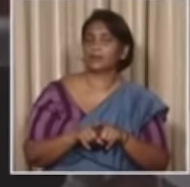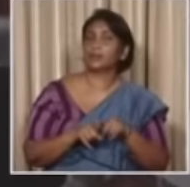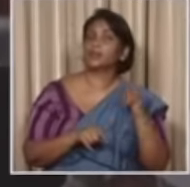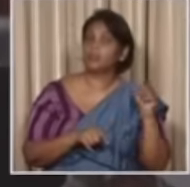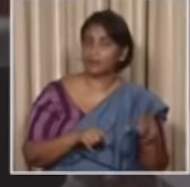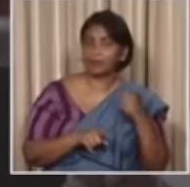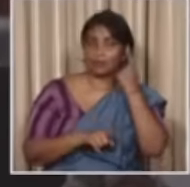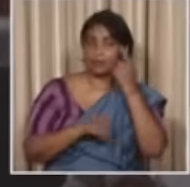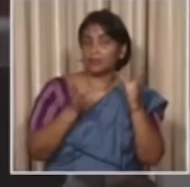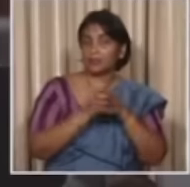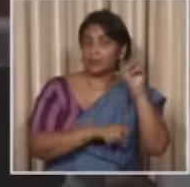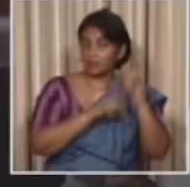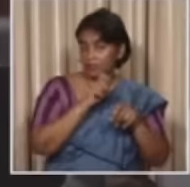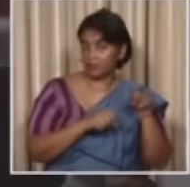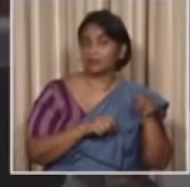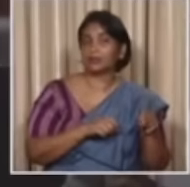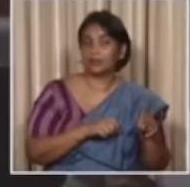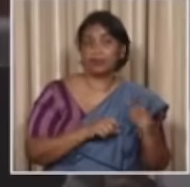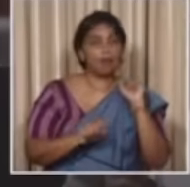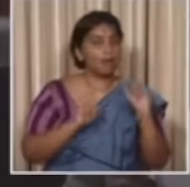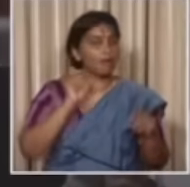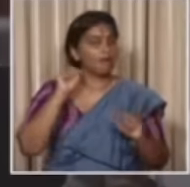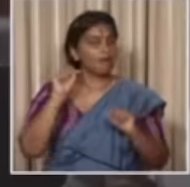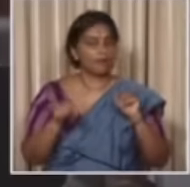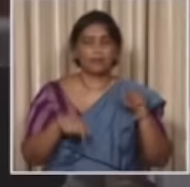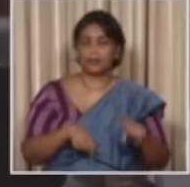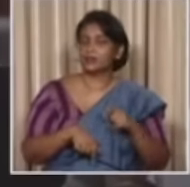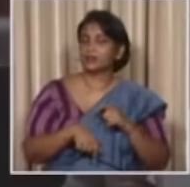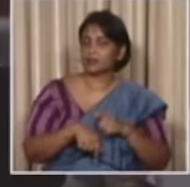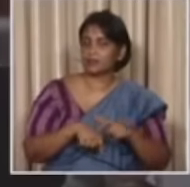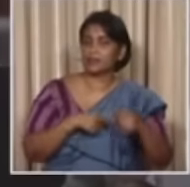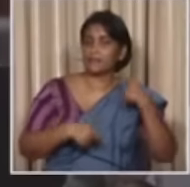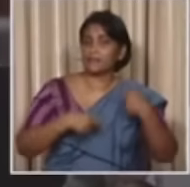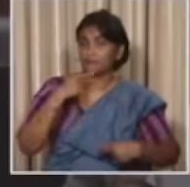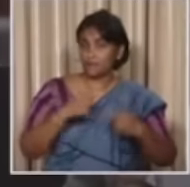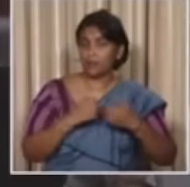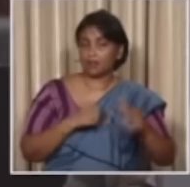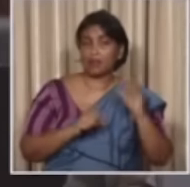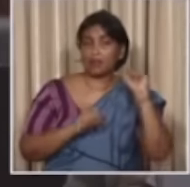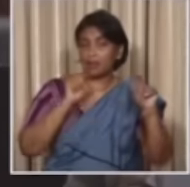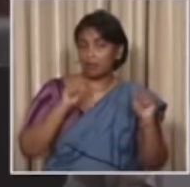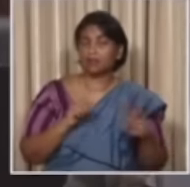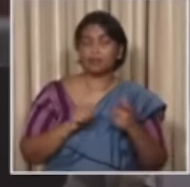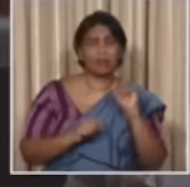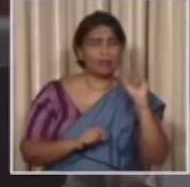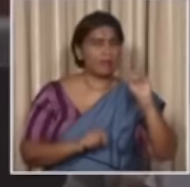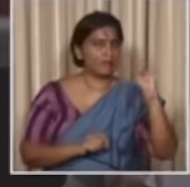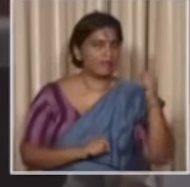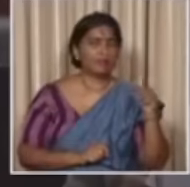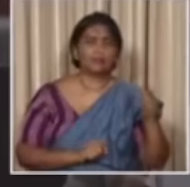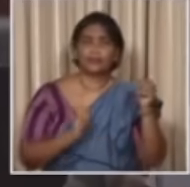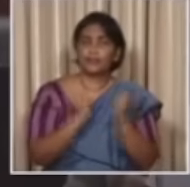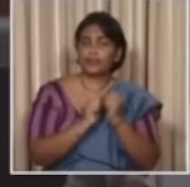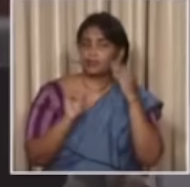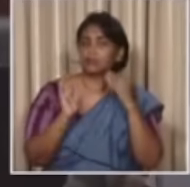මේ බුද්ධිංශ නිලධාරීන්ගේ නම්ගම් මේ මොහොතේ සිටවත් මේ විවාදයේදී නම්ගම් ආරුඪ නම් ඔවුන් කරපු